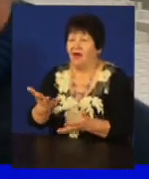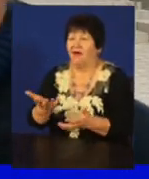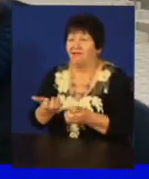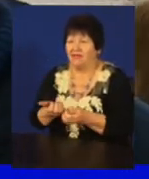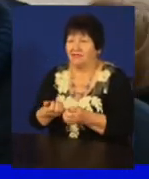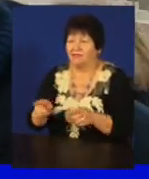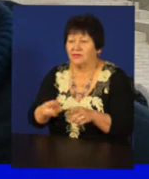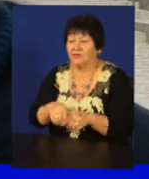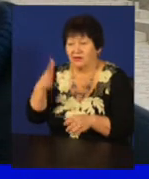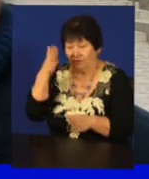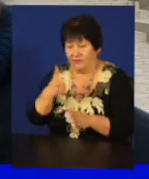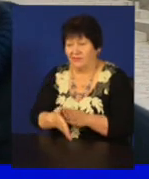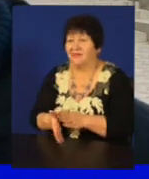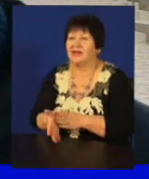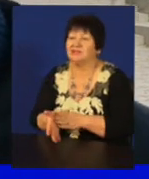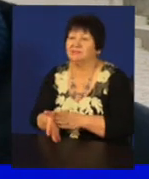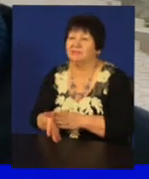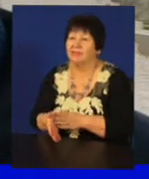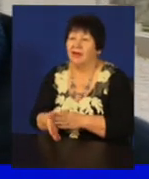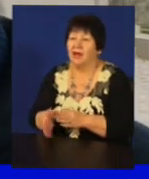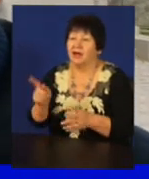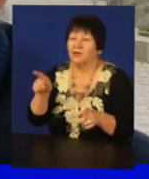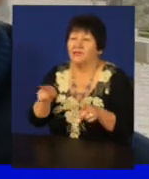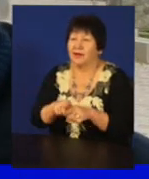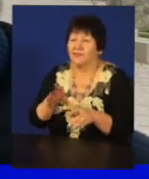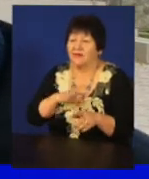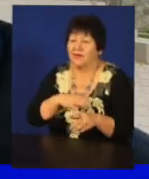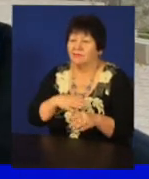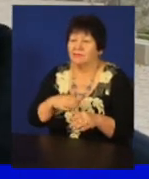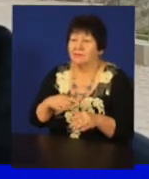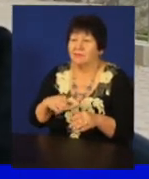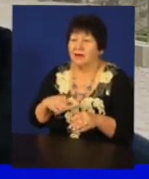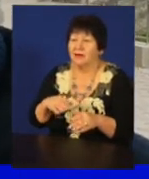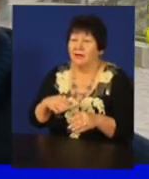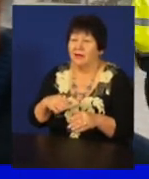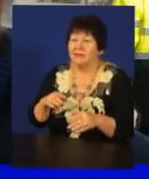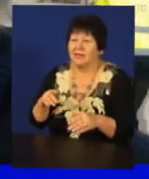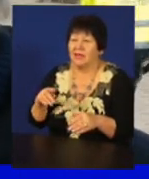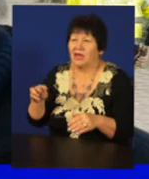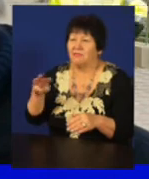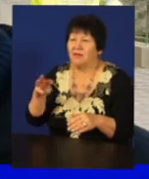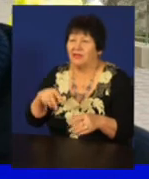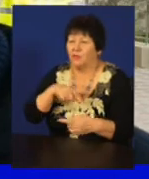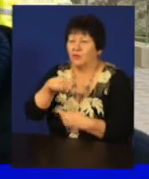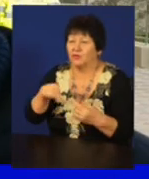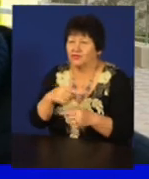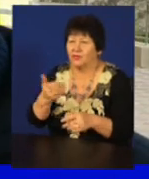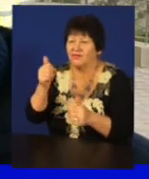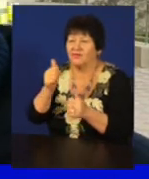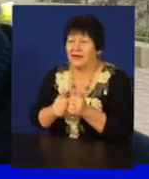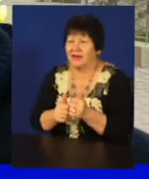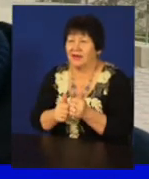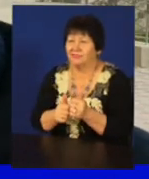fiindcă toți înțelegem că trebuie să avem grijă de mediul înconjurător și fiecare care mai au